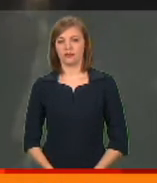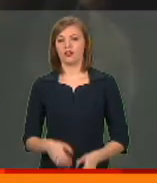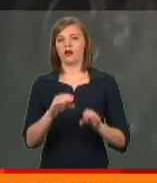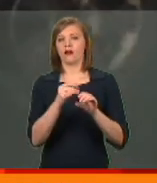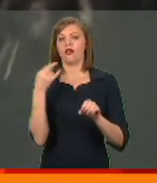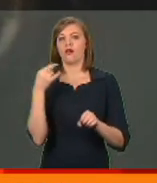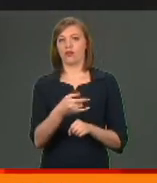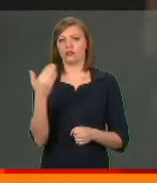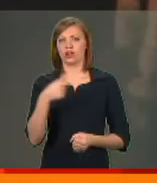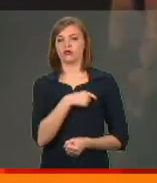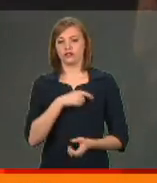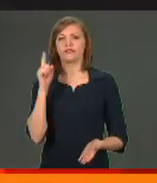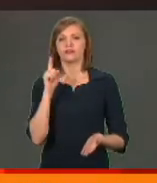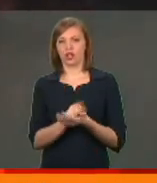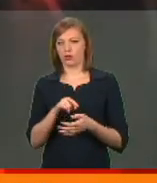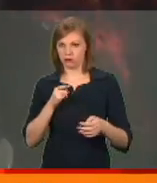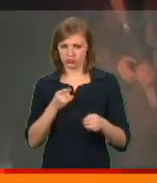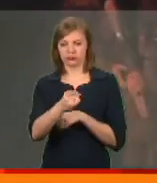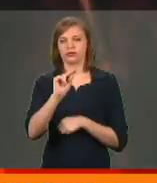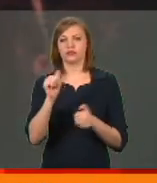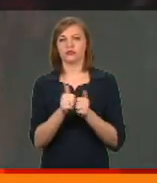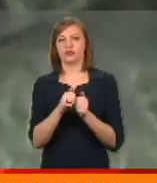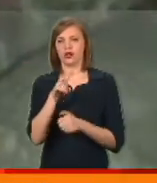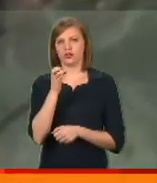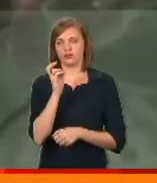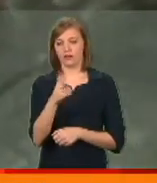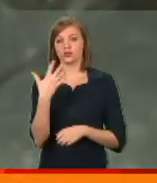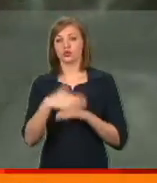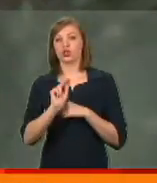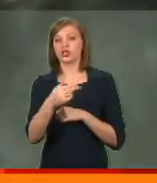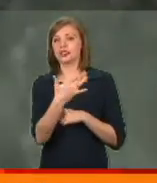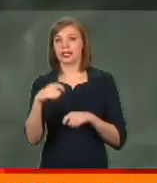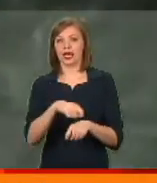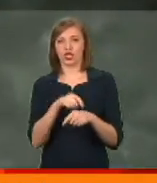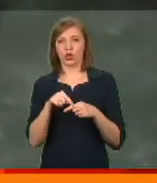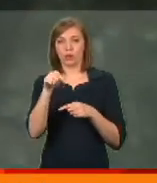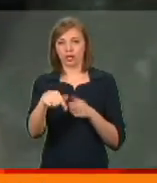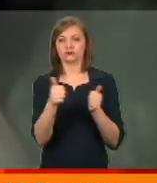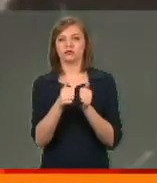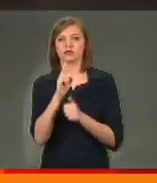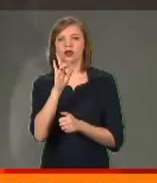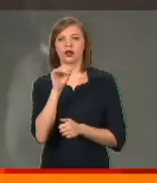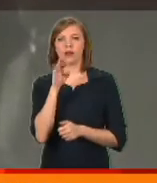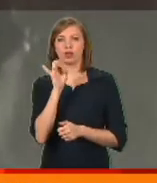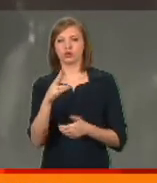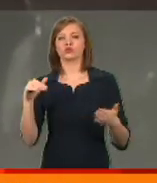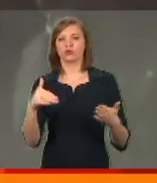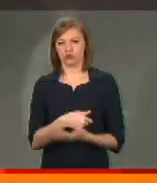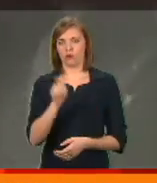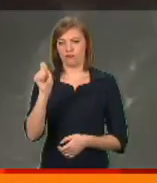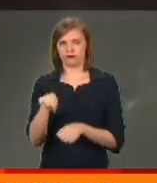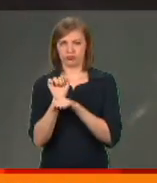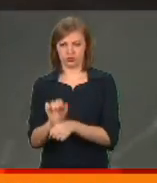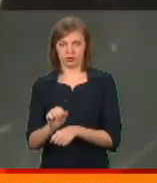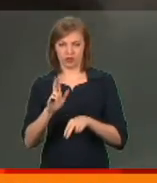Кортежеві Парасюка вдається пробитися через блокпост біля Слов'янська. Та вже за кілька кілометрів поблизу Краматорська їх знову